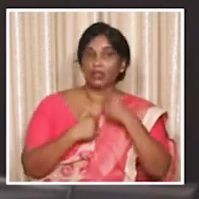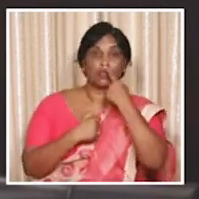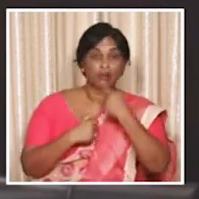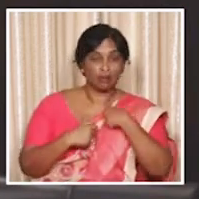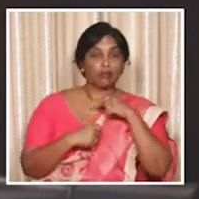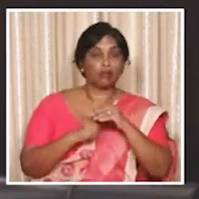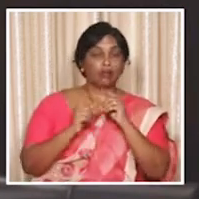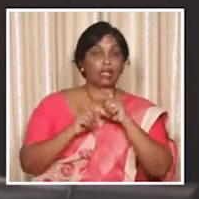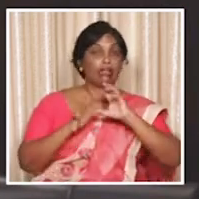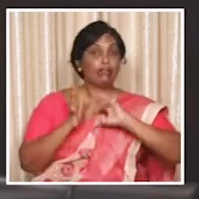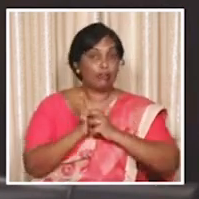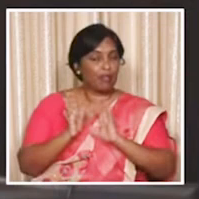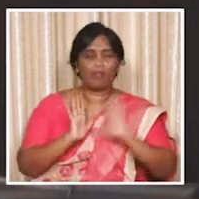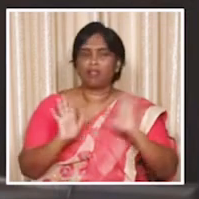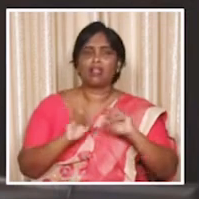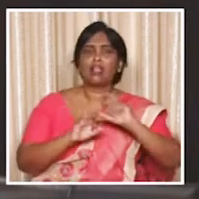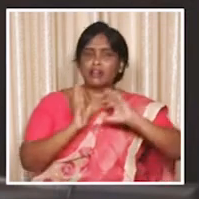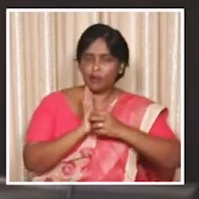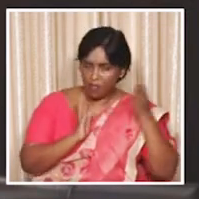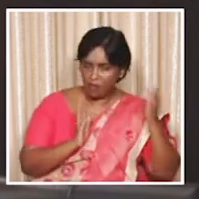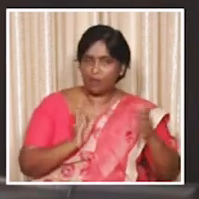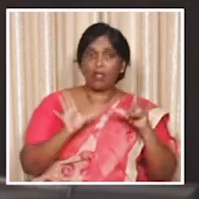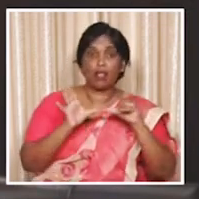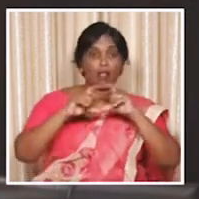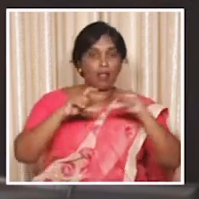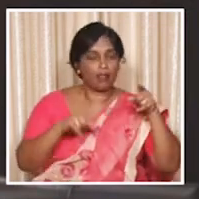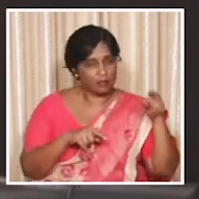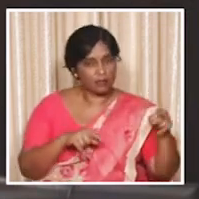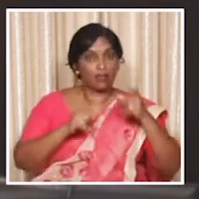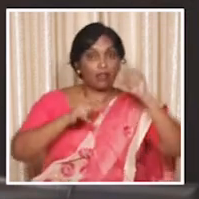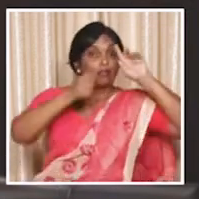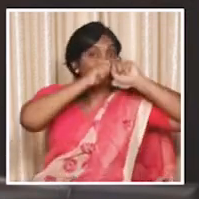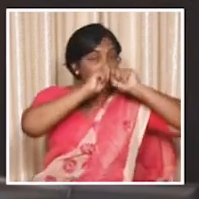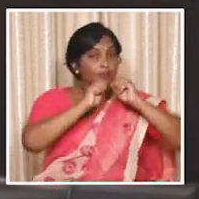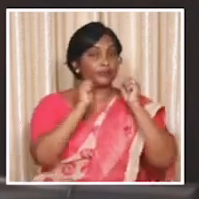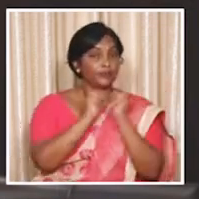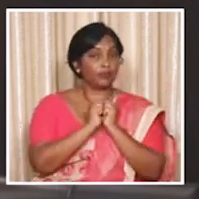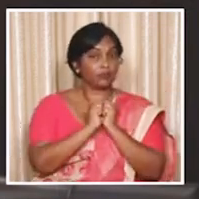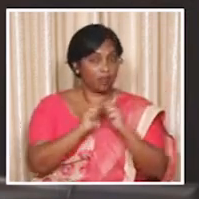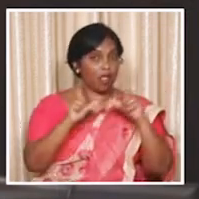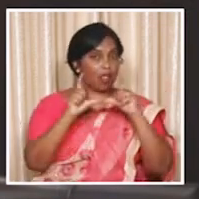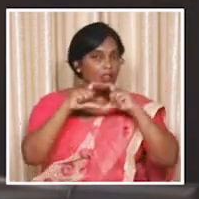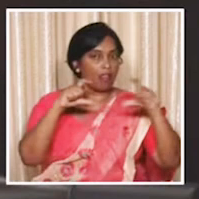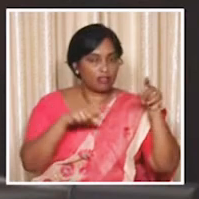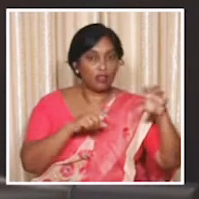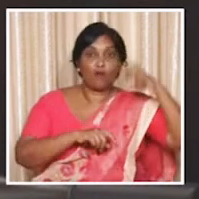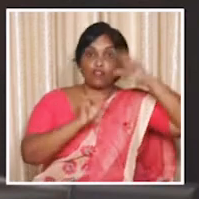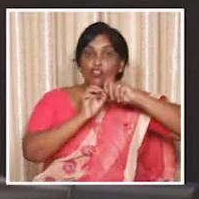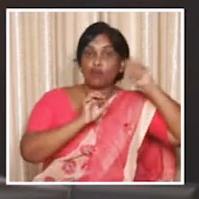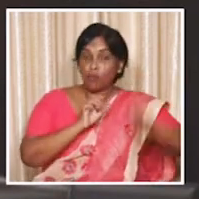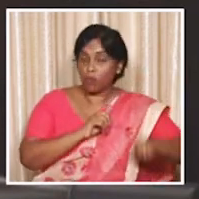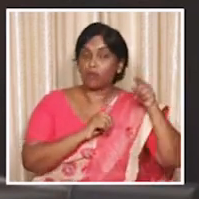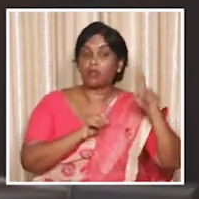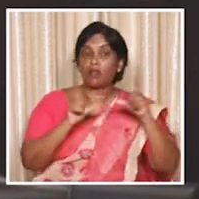ඒවලට ඩිප්ලෝමා නැහැ කියලා. නැහැ, ඩිප්ලෝමා තියෙනවා, ලයිසන් එකක් තියෙනවා, ඉලෙක්ට්‍රිෂියන් කෙනෙක් විතර වැඩ කරන්න. ඒ වගේම විදුලි බල මණ්ඩලයෙන් ඒ